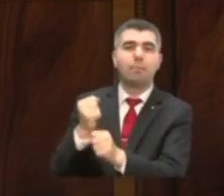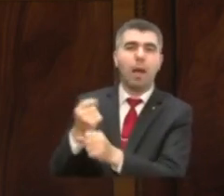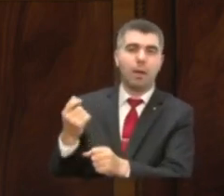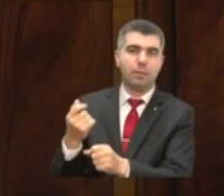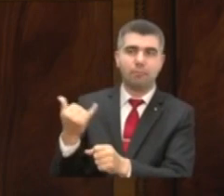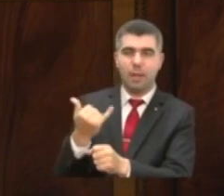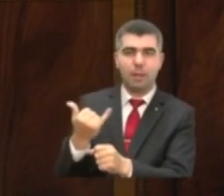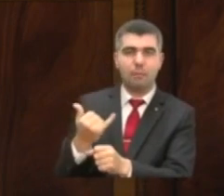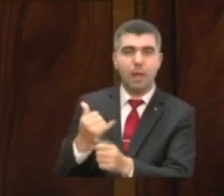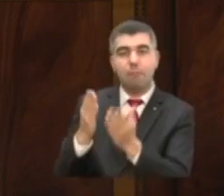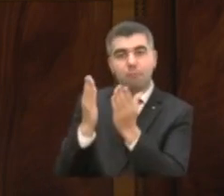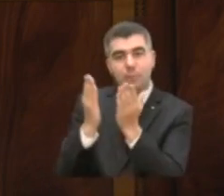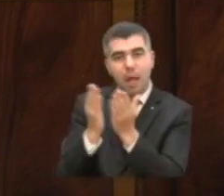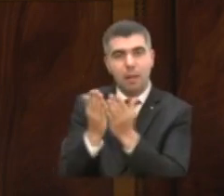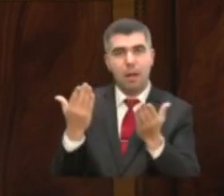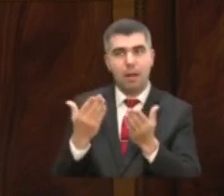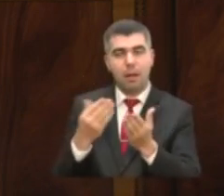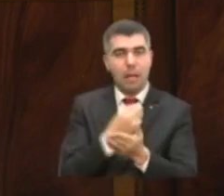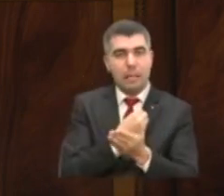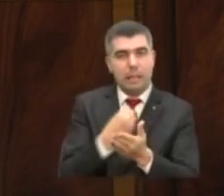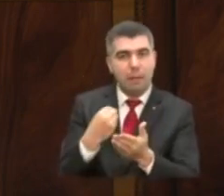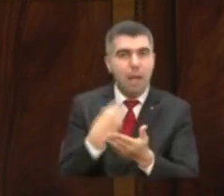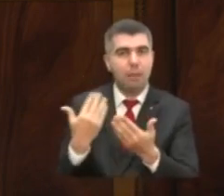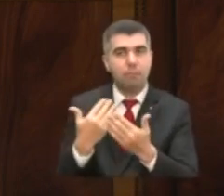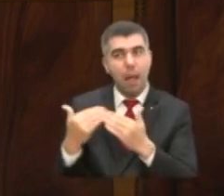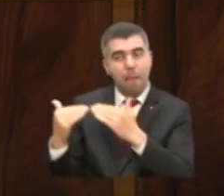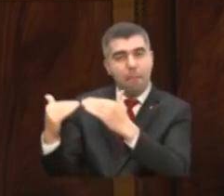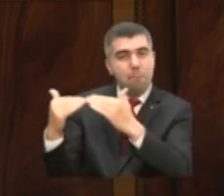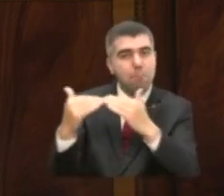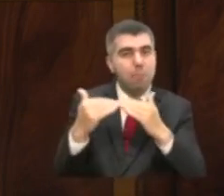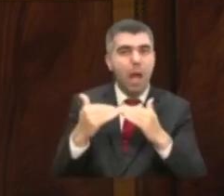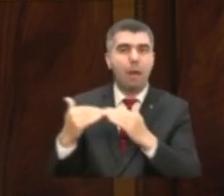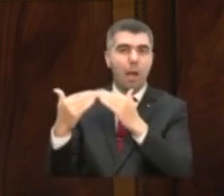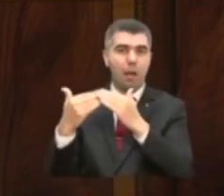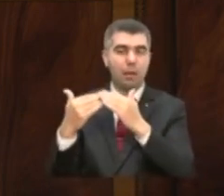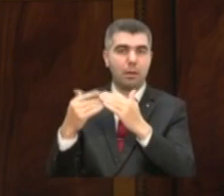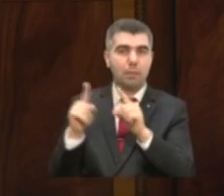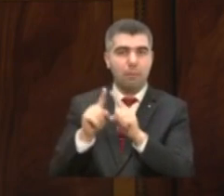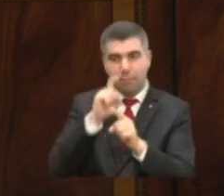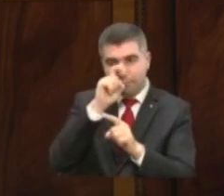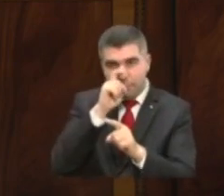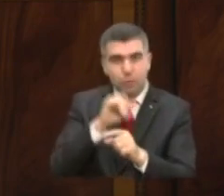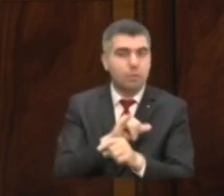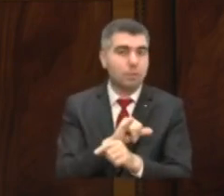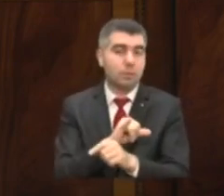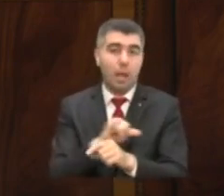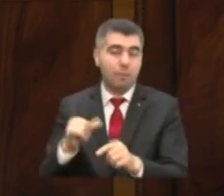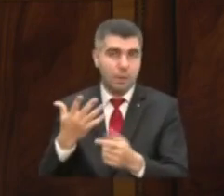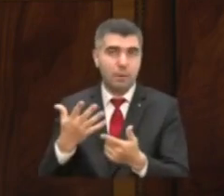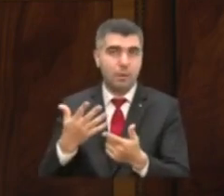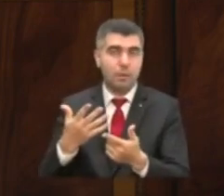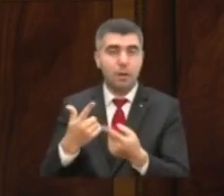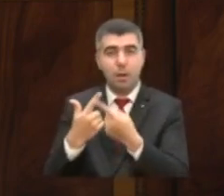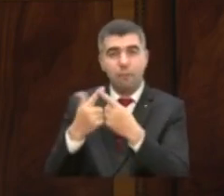وهي الصحة وهي تكافؤ الفرص والمساواة وهي الهوية والقيم ضد الاستلاب الثقافي وهي